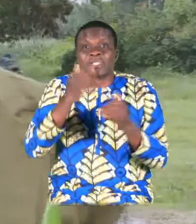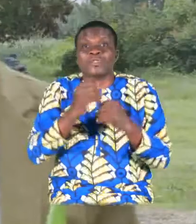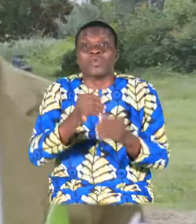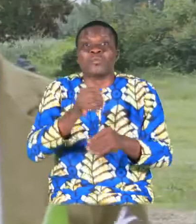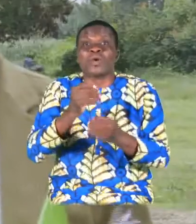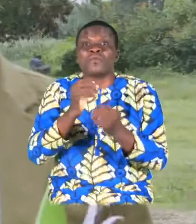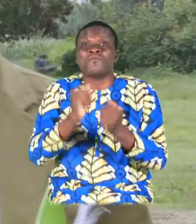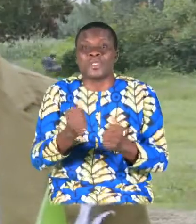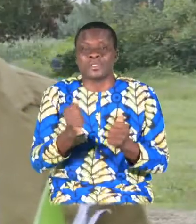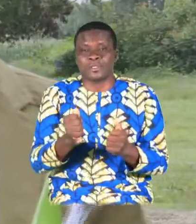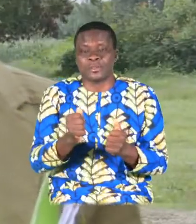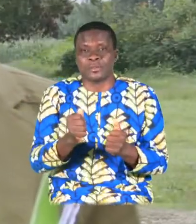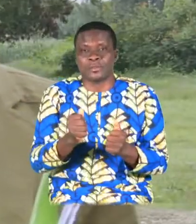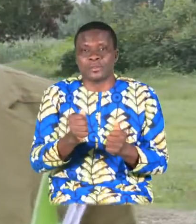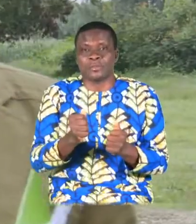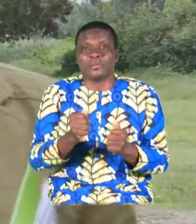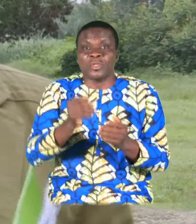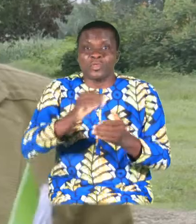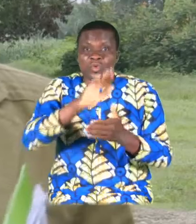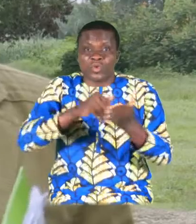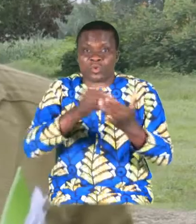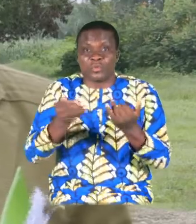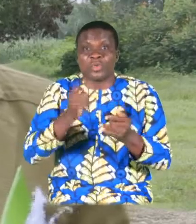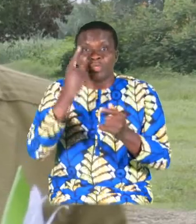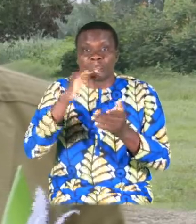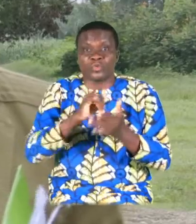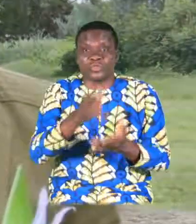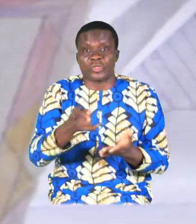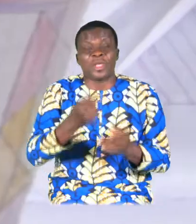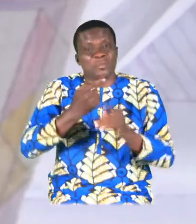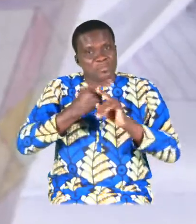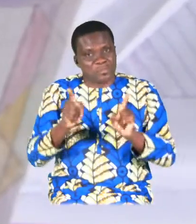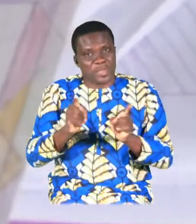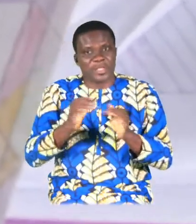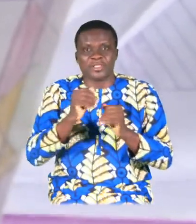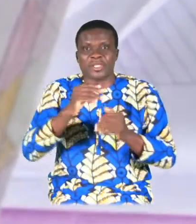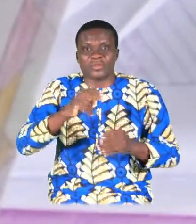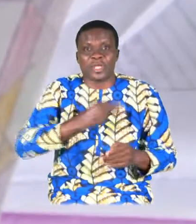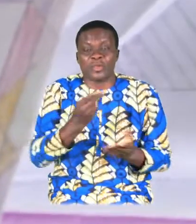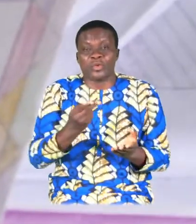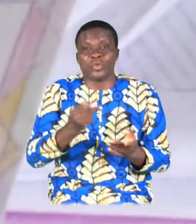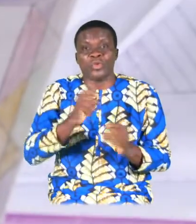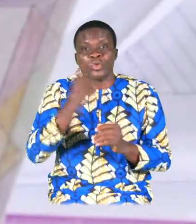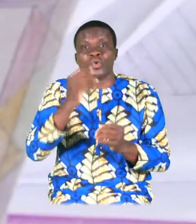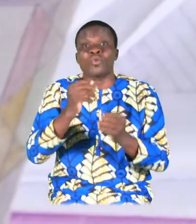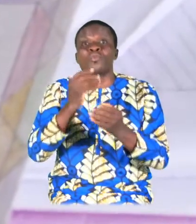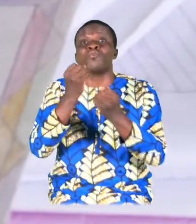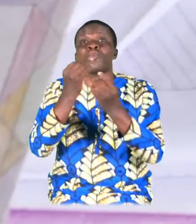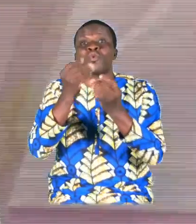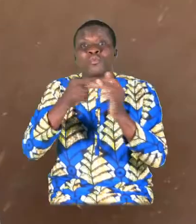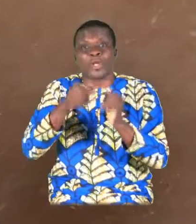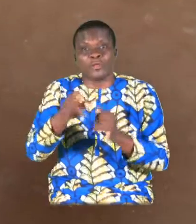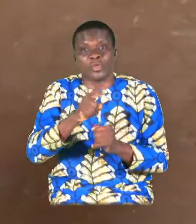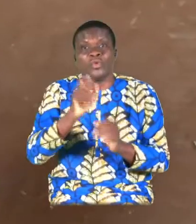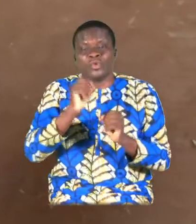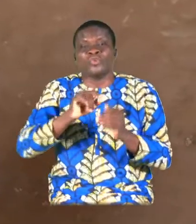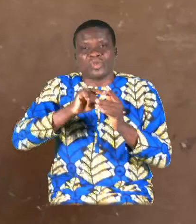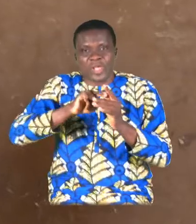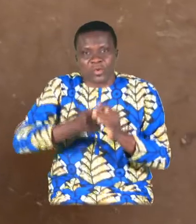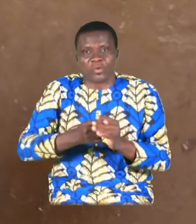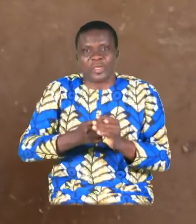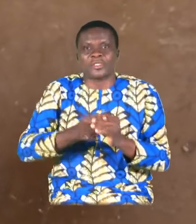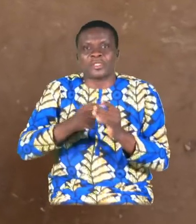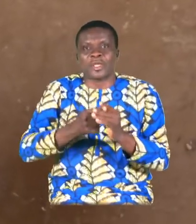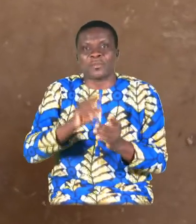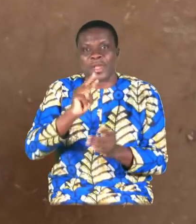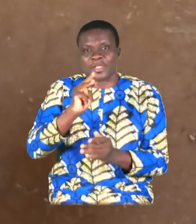temps le chronogramme à cet effet. Mais c'était bien heureux que pour la plupart, que cela ait commencé au moins à partir